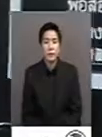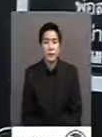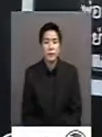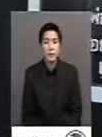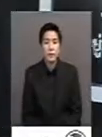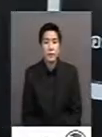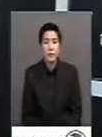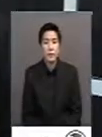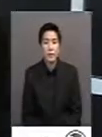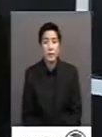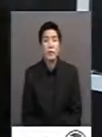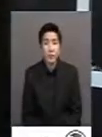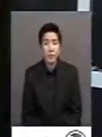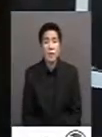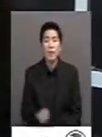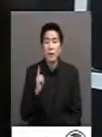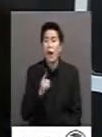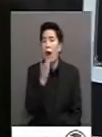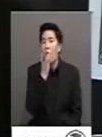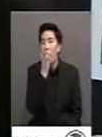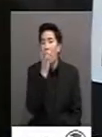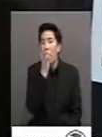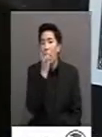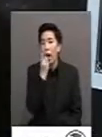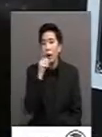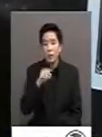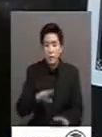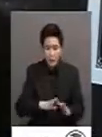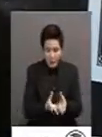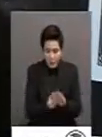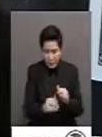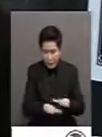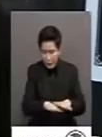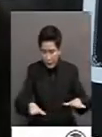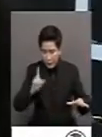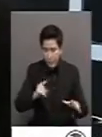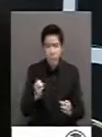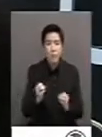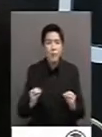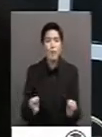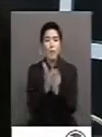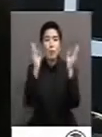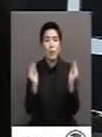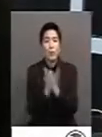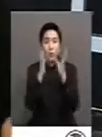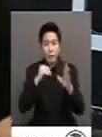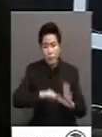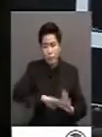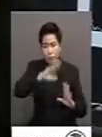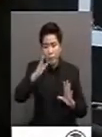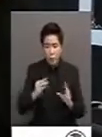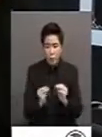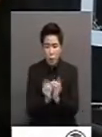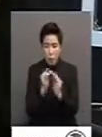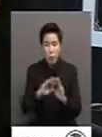ค่ะก็จริงๆเป็นข้าวที่ปลูกบนพื้นที่เป็นภูเขาไฟอะค่ะก็คือข้าวนี้ก็จะปลูกบนพื้นที่ภูเ